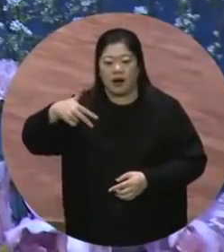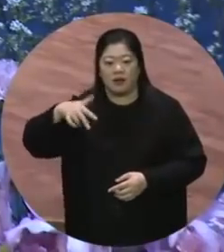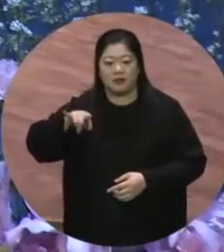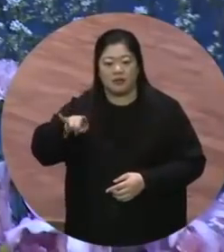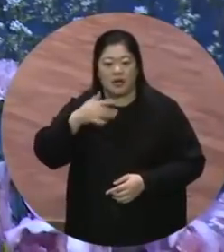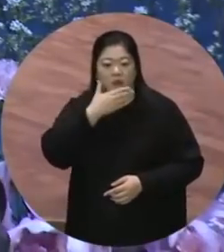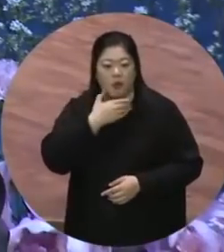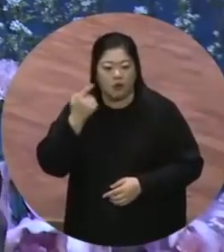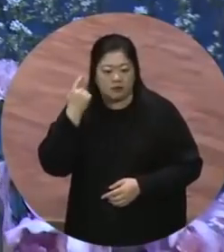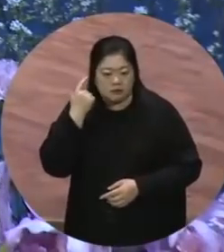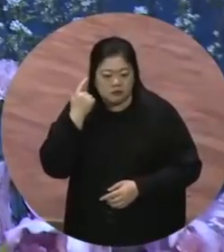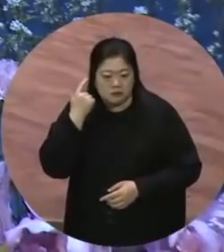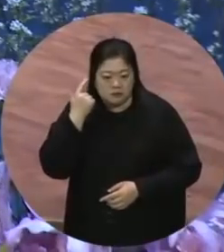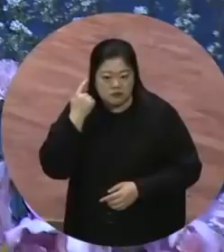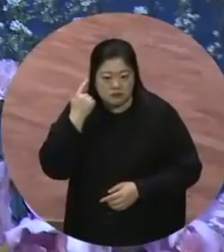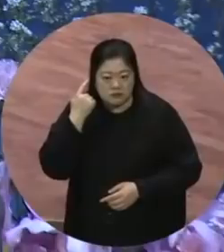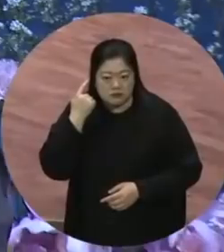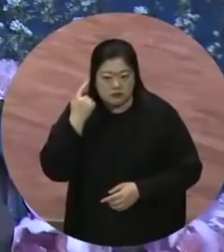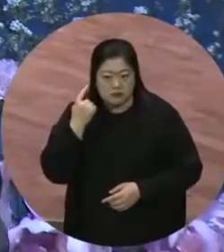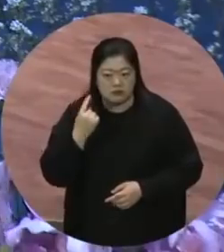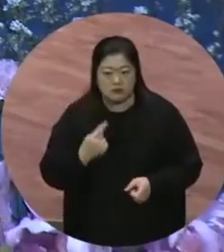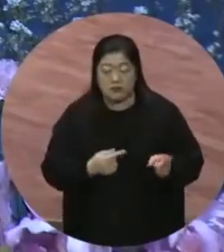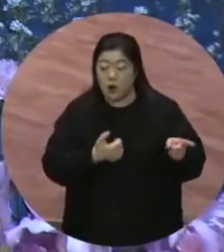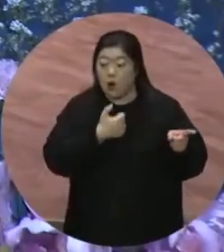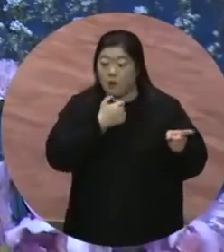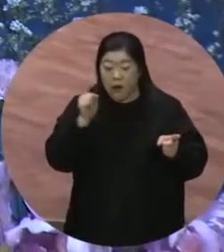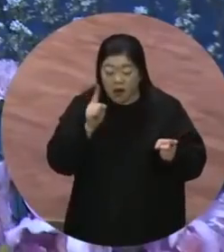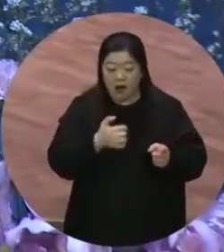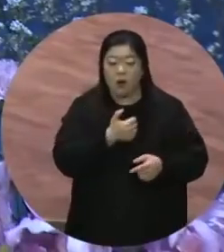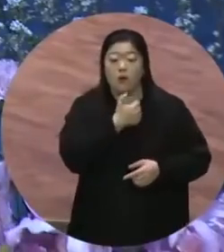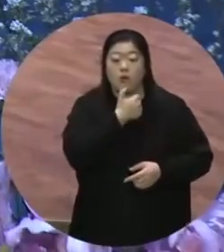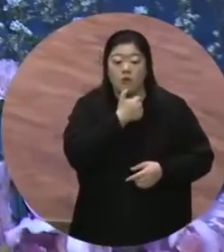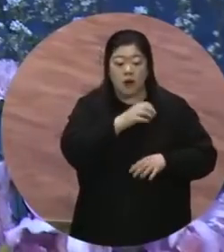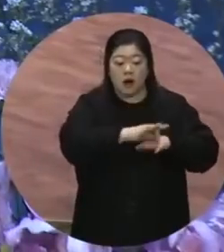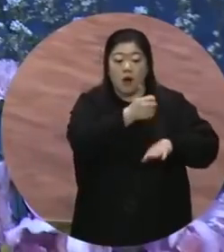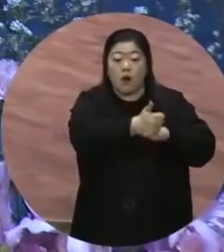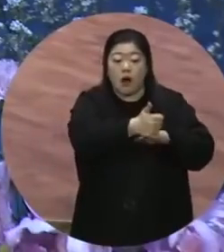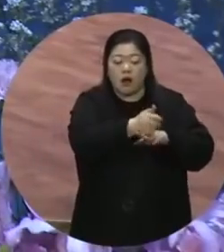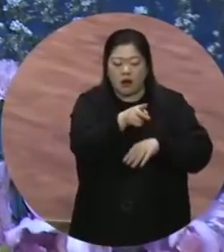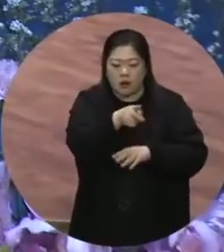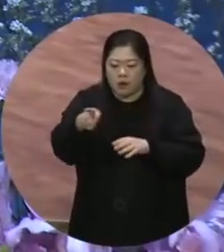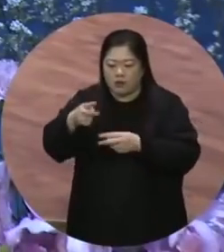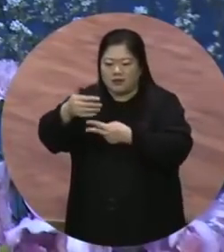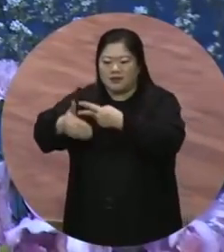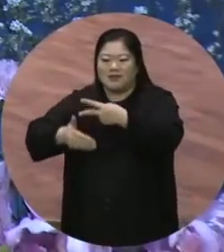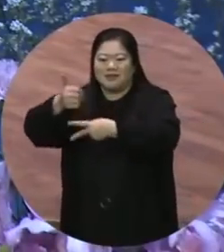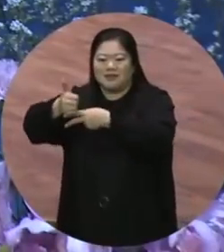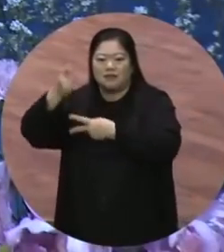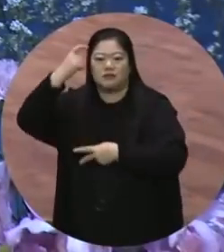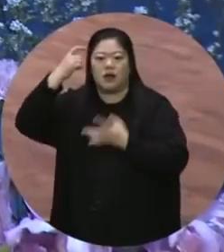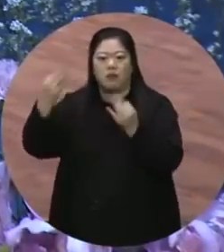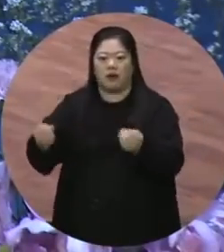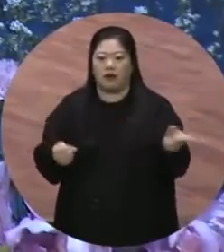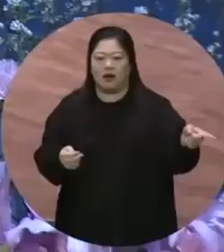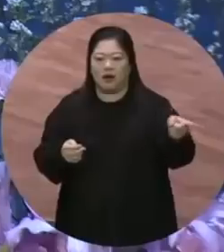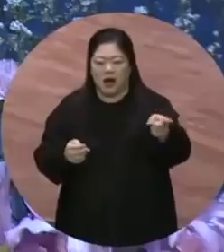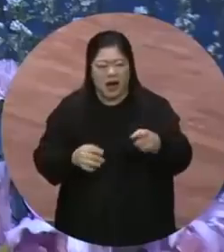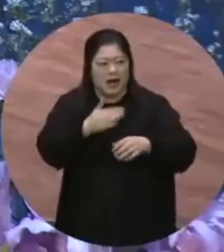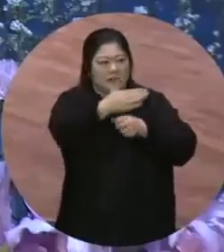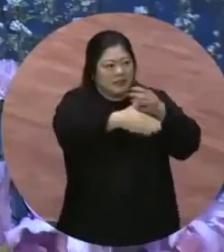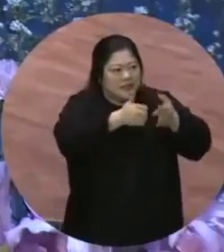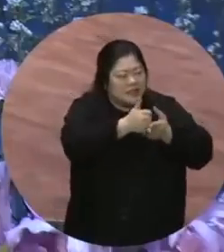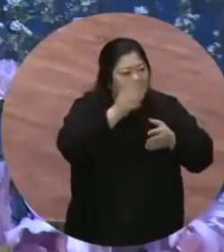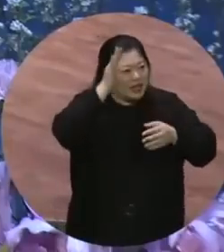시대의 황제는 그야말로 신으로 숭배하는 그런 사상이 만연해가지고